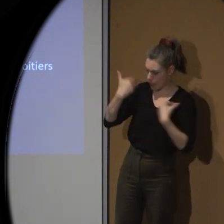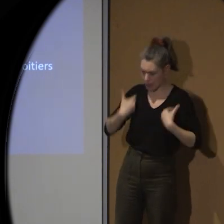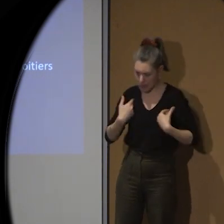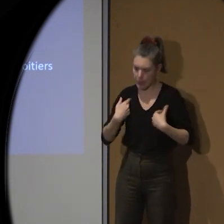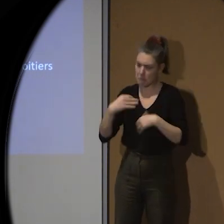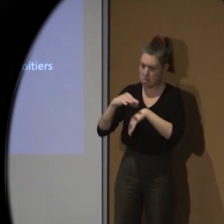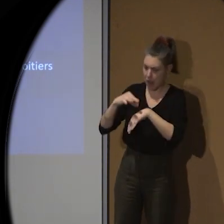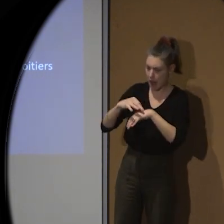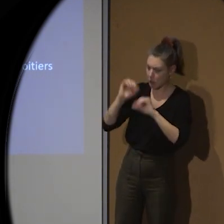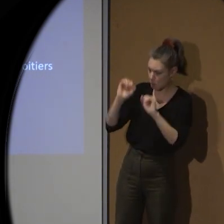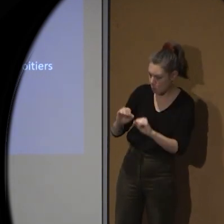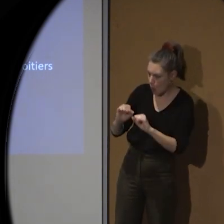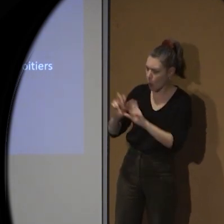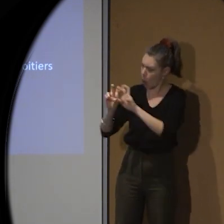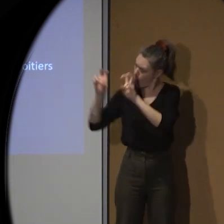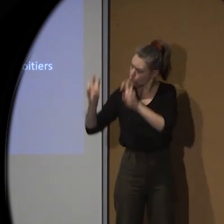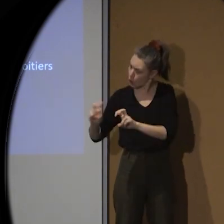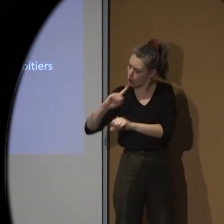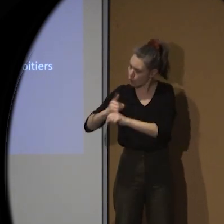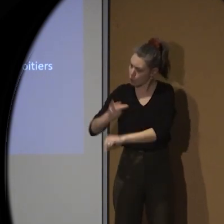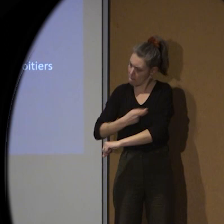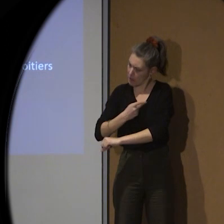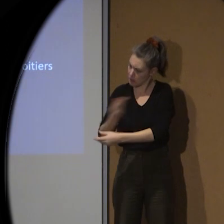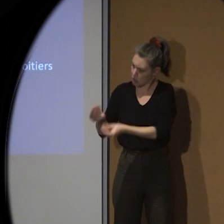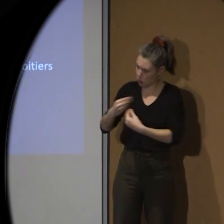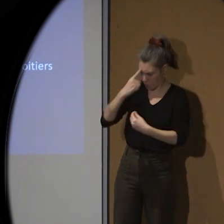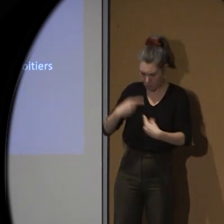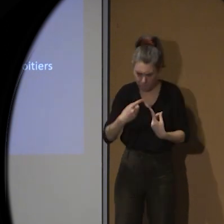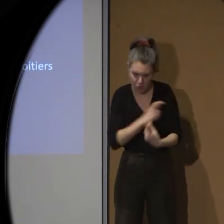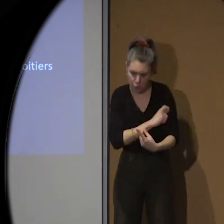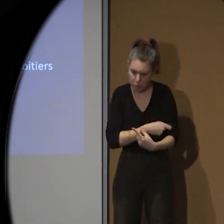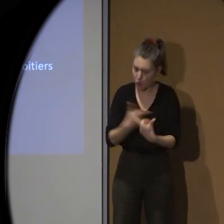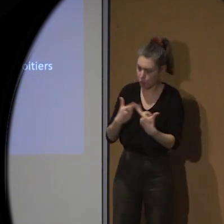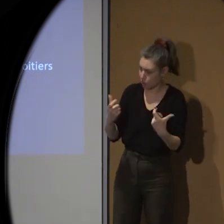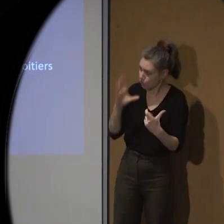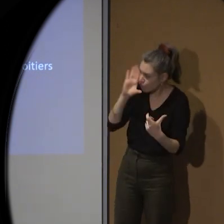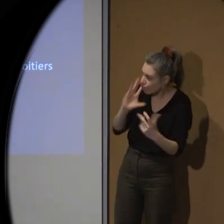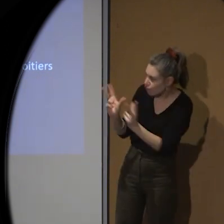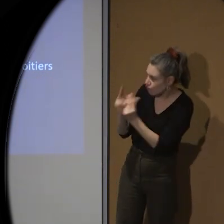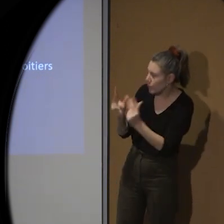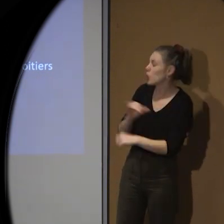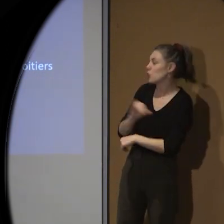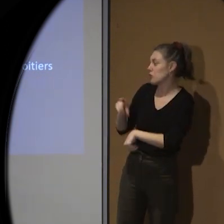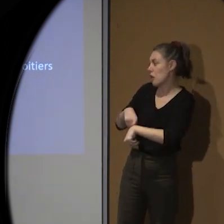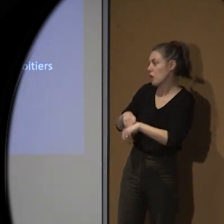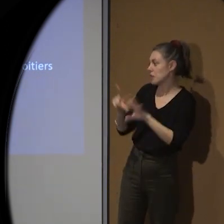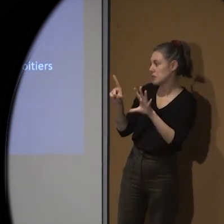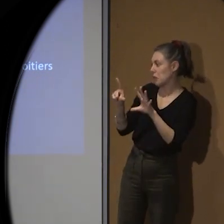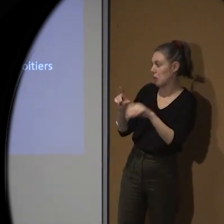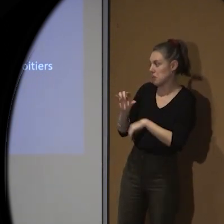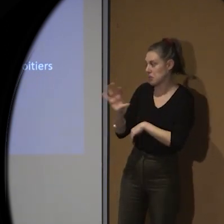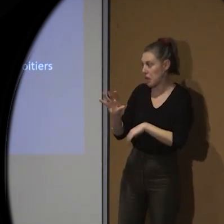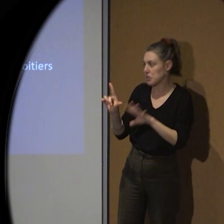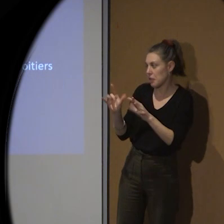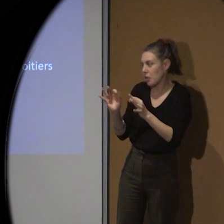vous laisse la parole jusqu'à 19h à peu près, 19h05, 10.